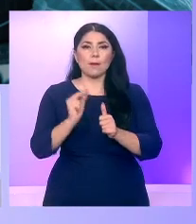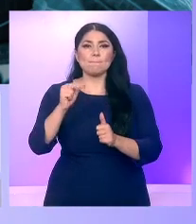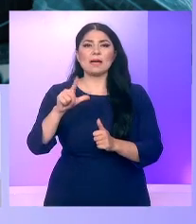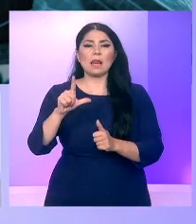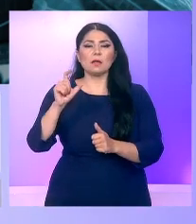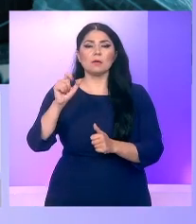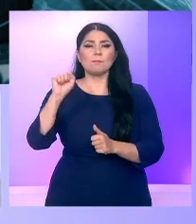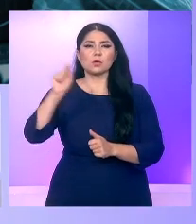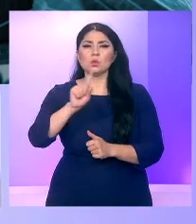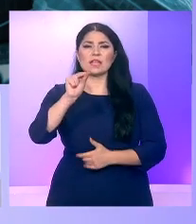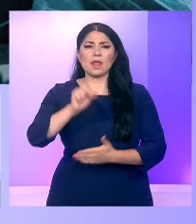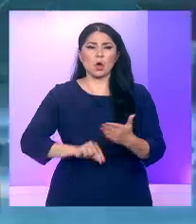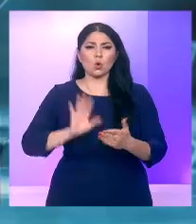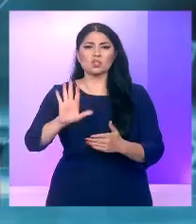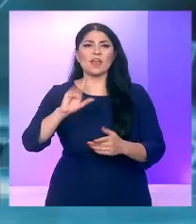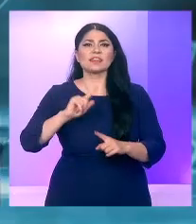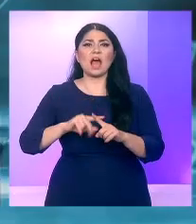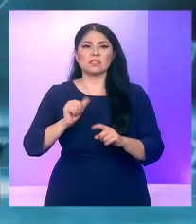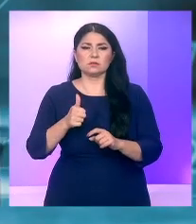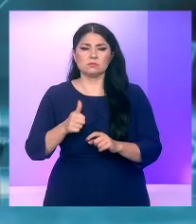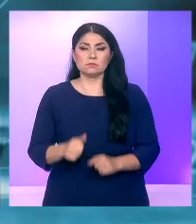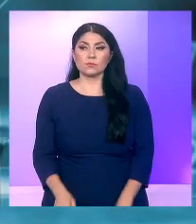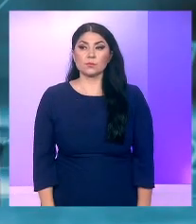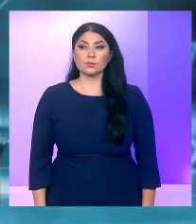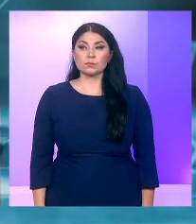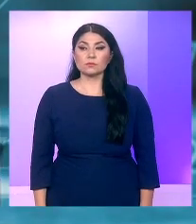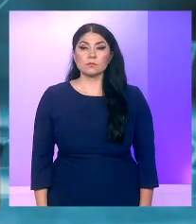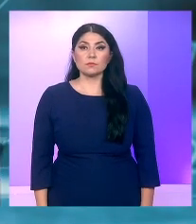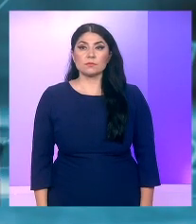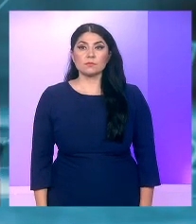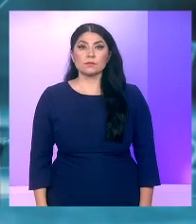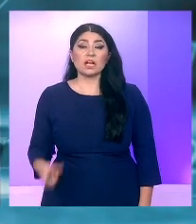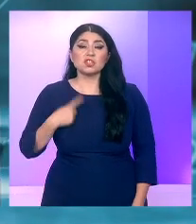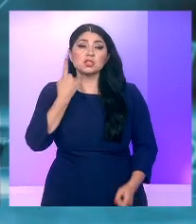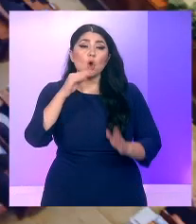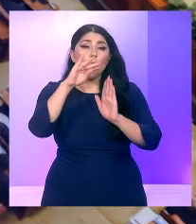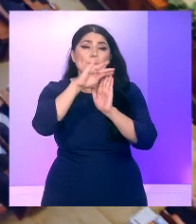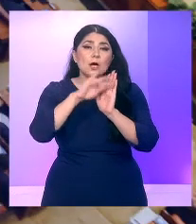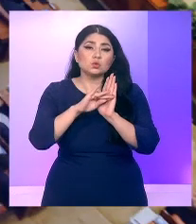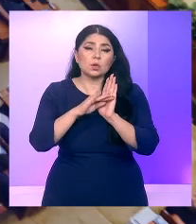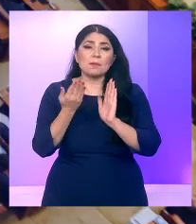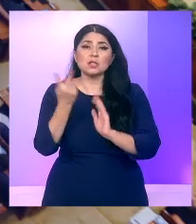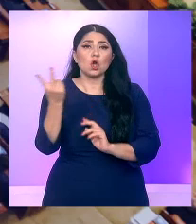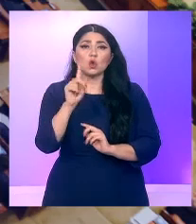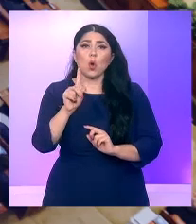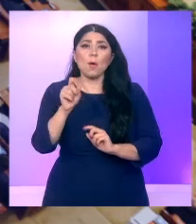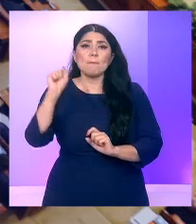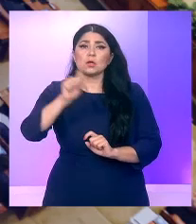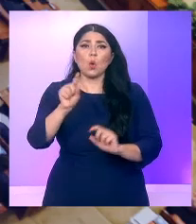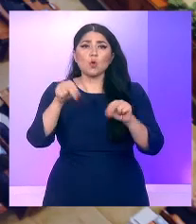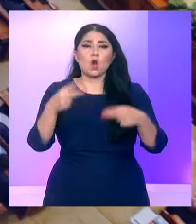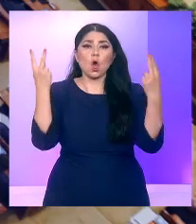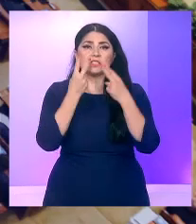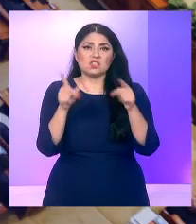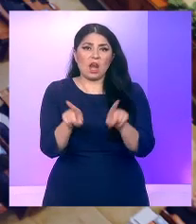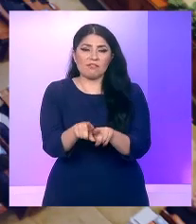sunt de acord cu taxa respectivă și deja avem o măsură pe care cele două partide nu se înțeleg. La fel